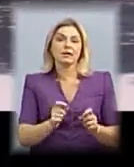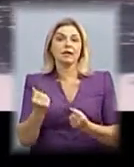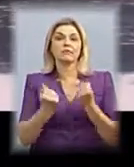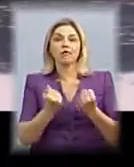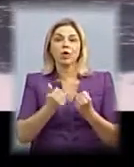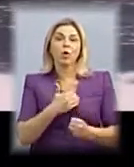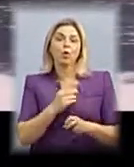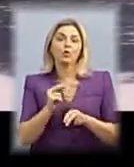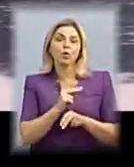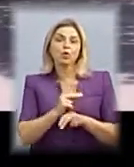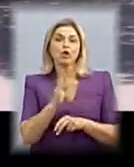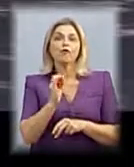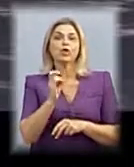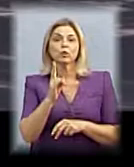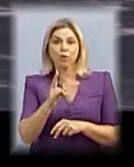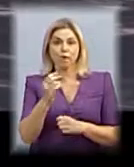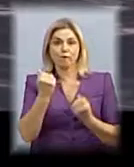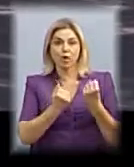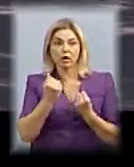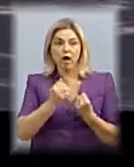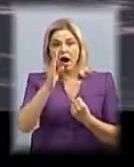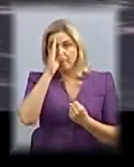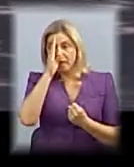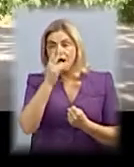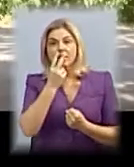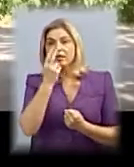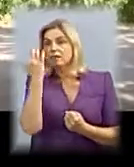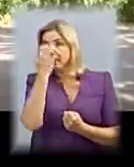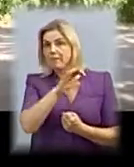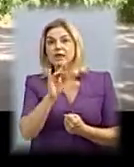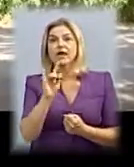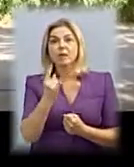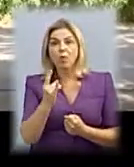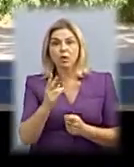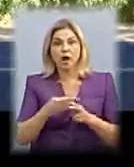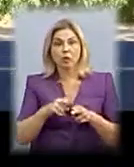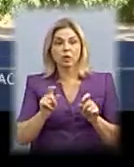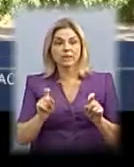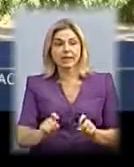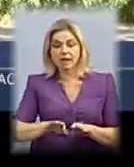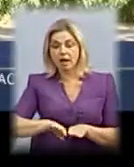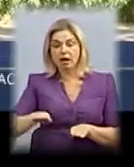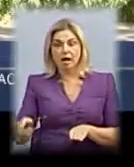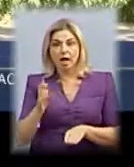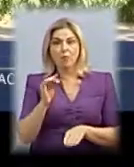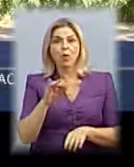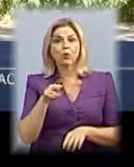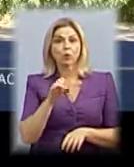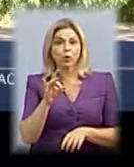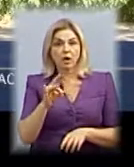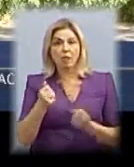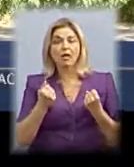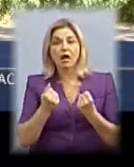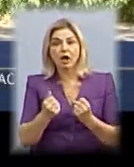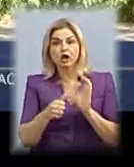онука водінню. Керманиш не помітив хлопчика, який сидів на бордюрі. Він наїхав на цього хлопчика, 6-річного,